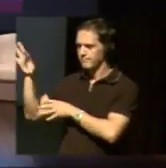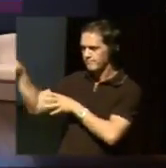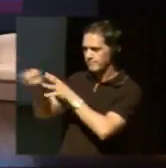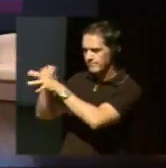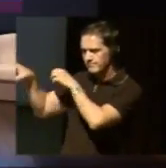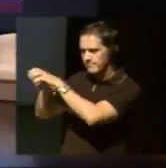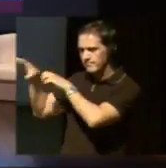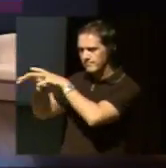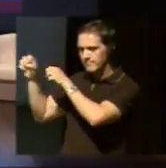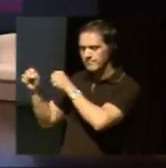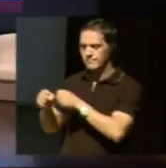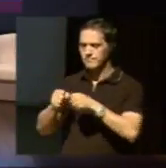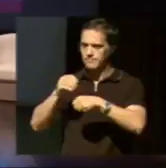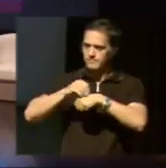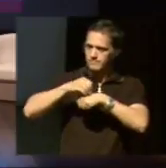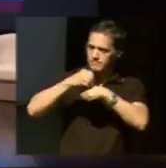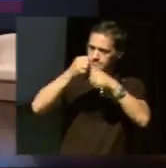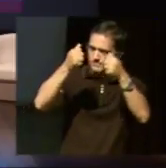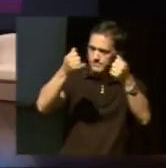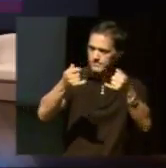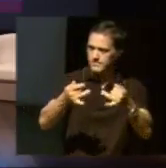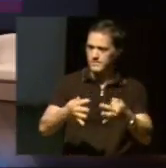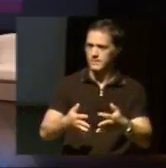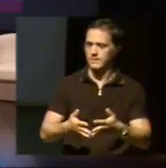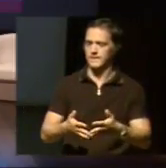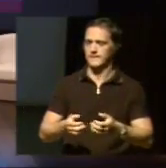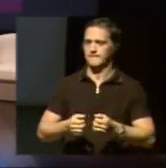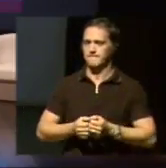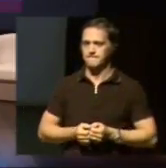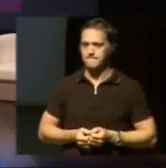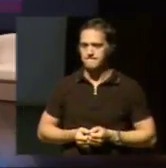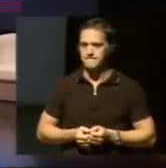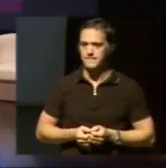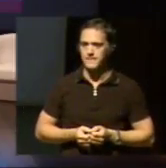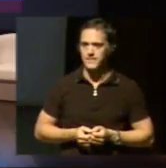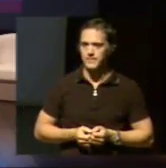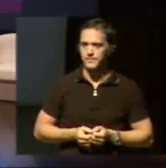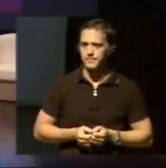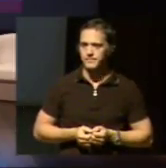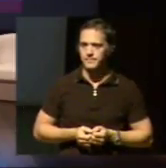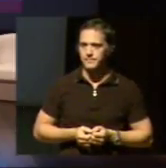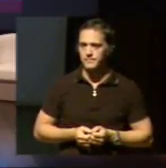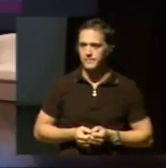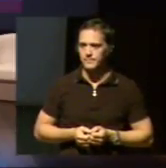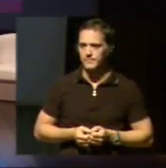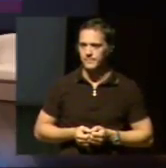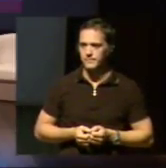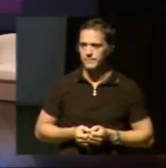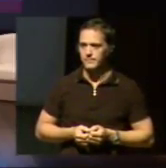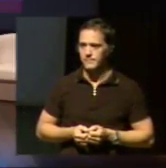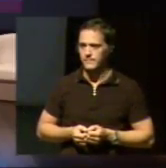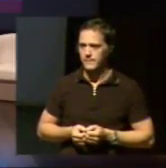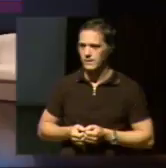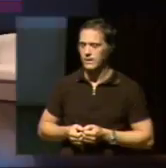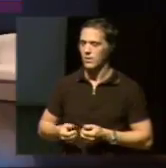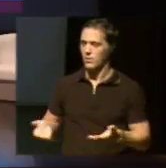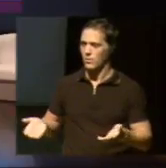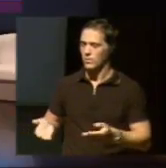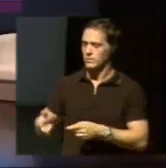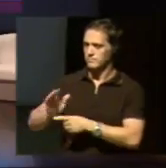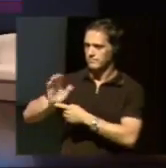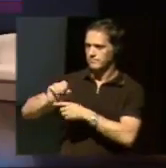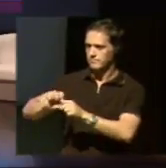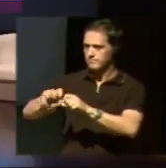Forschungsschwerpunkt als Gerontologe ist die Mediennutzung und die Mediatisierung und welche Auswirkungen das auf ältere Menschen